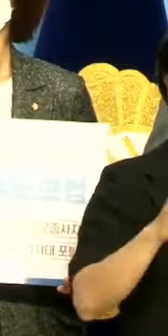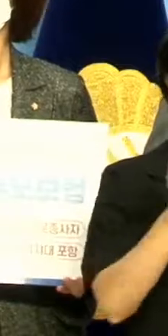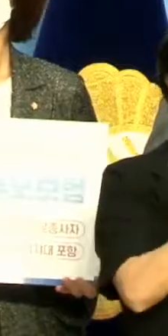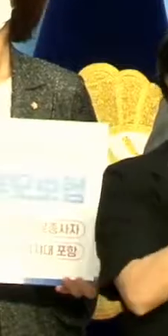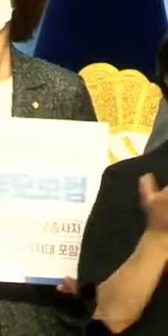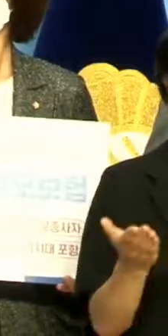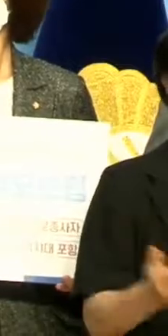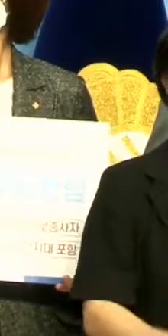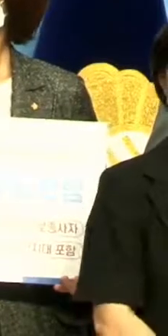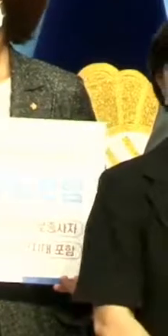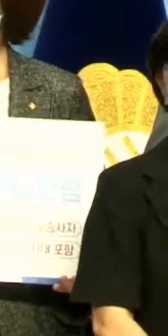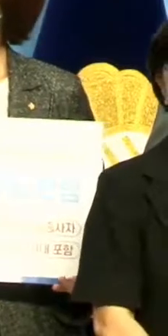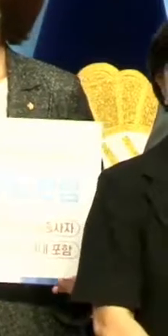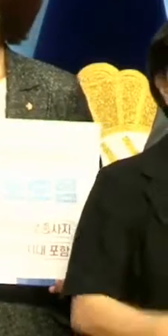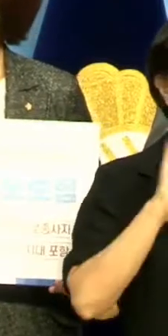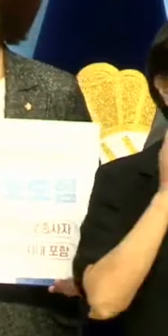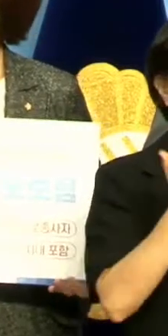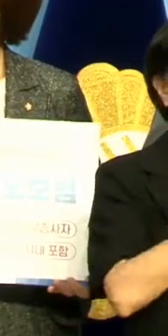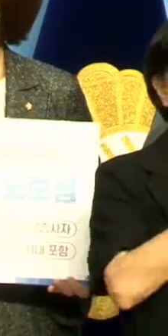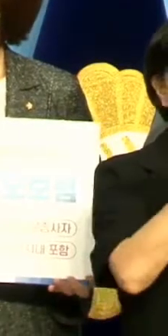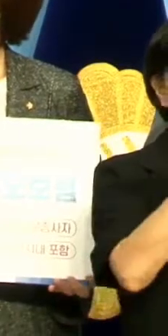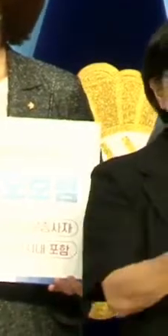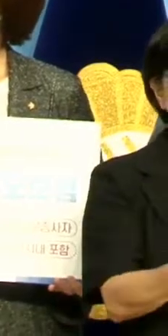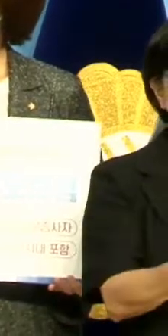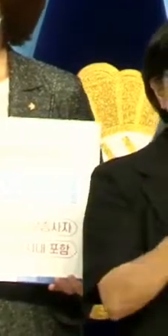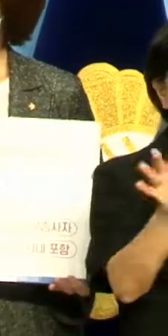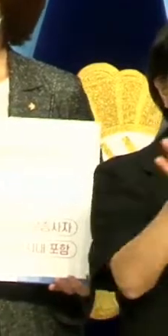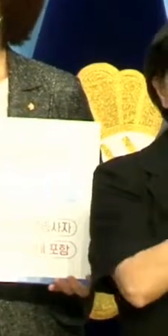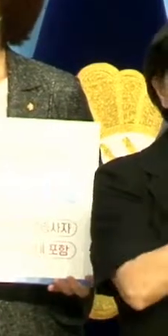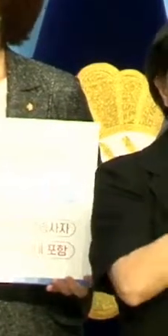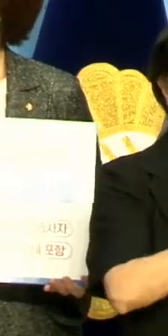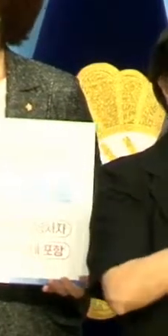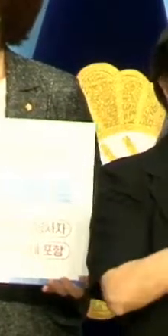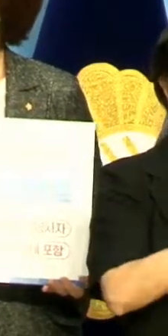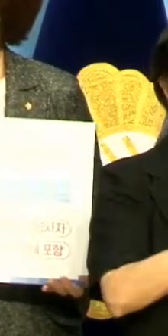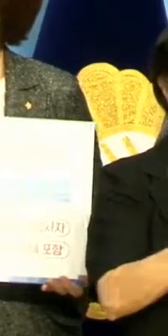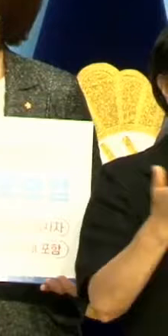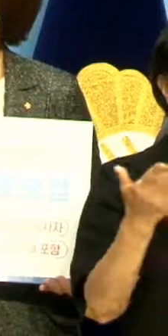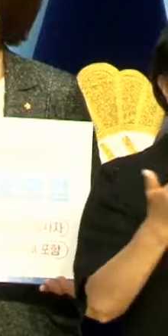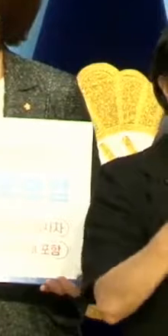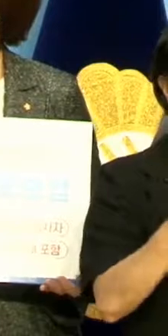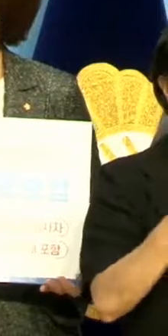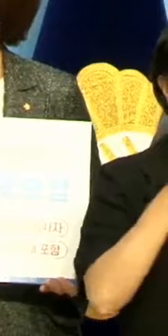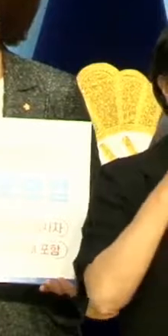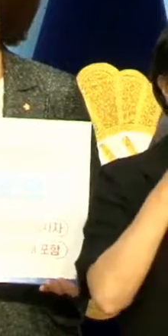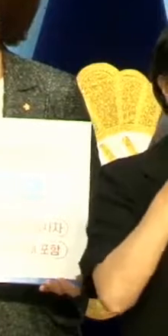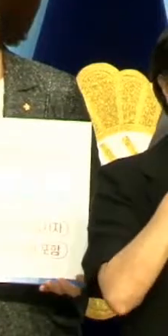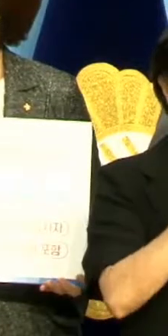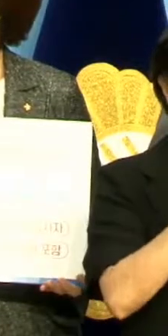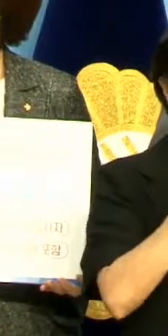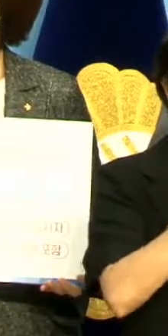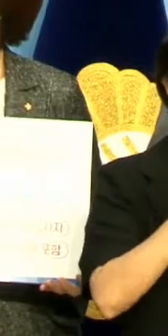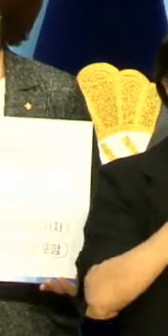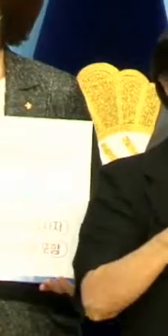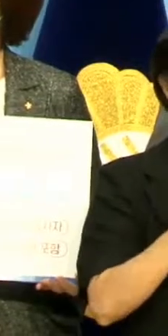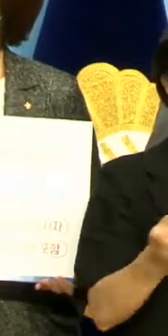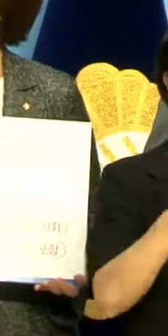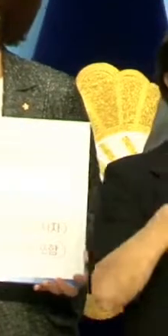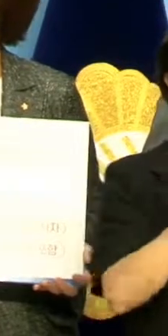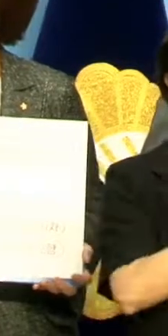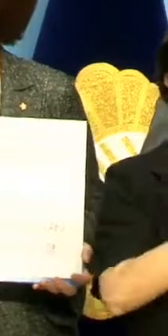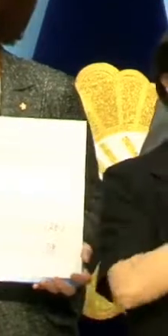아 저는 육아휴직 급여 현실화 와 유연근무제 활성화를 대해서 말씀을 드리겠습니다 올해